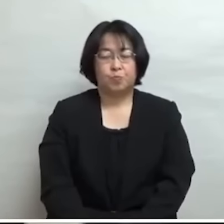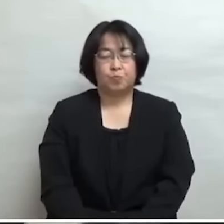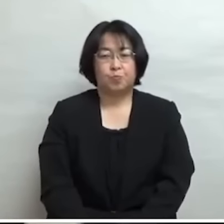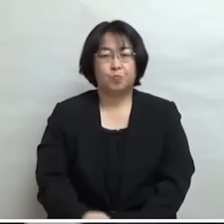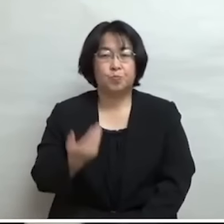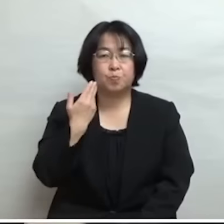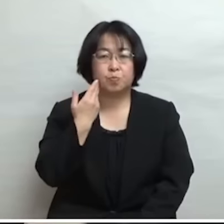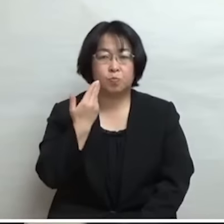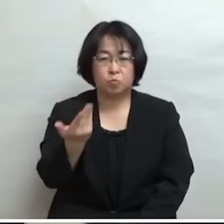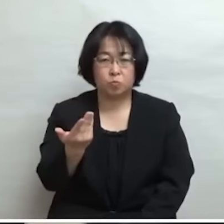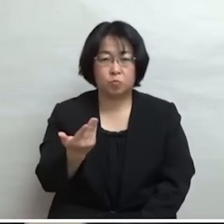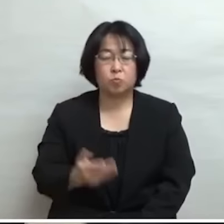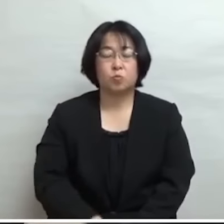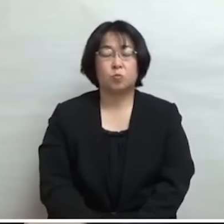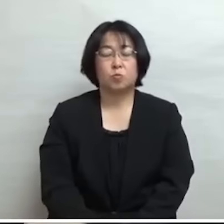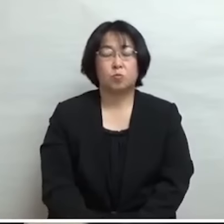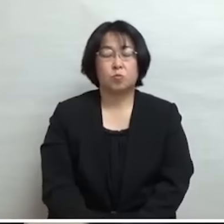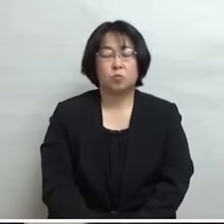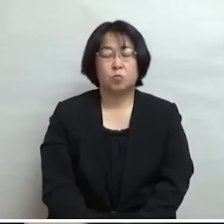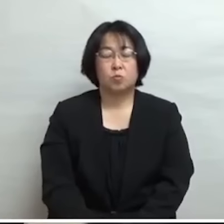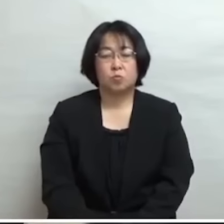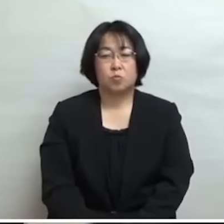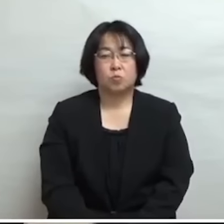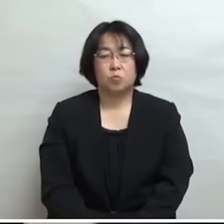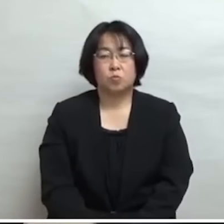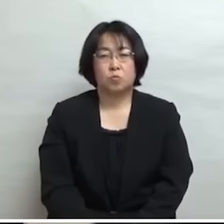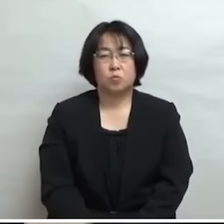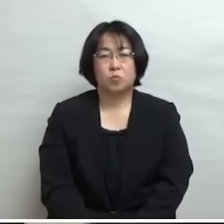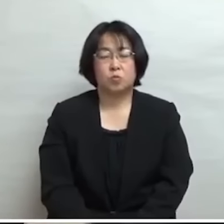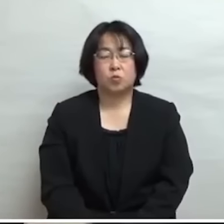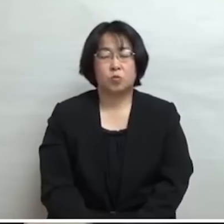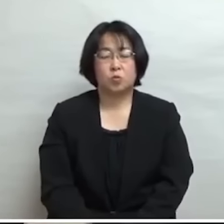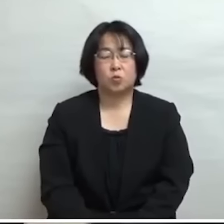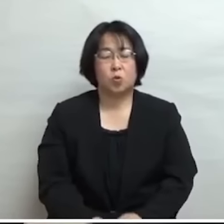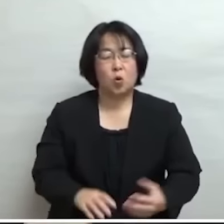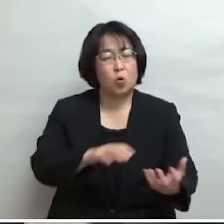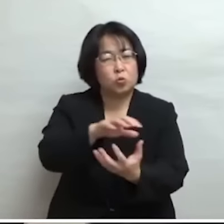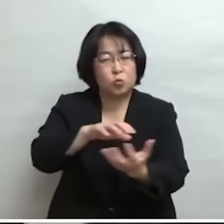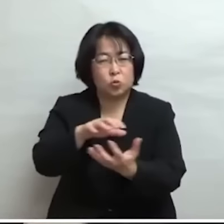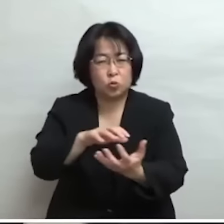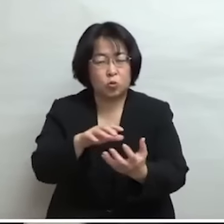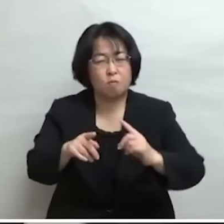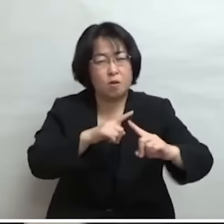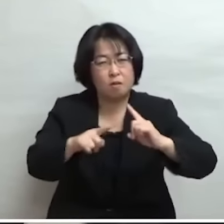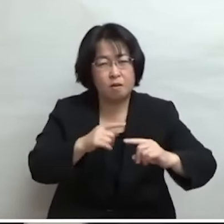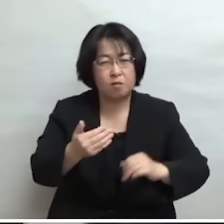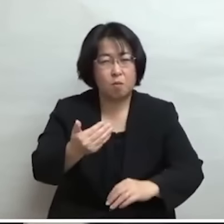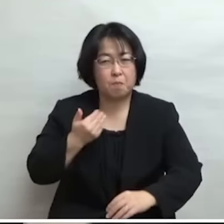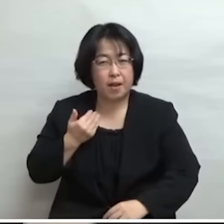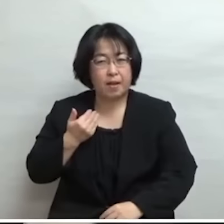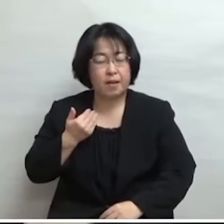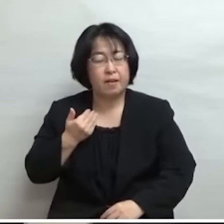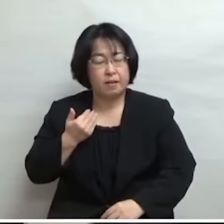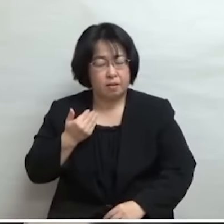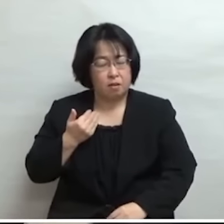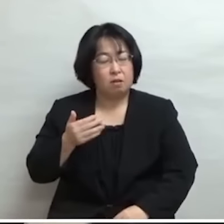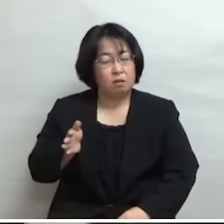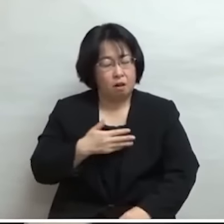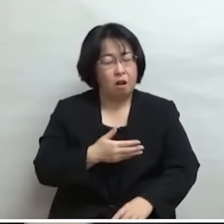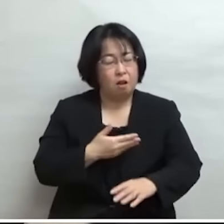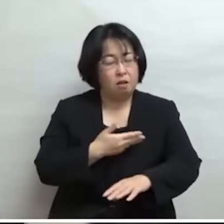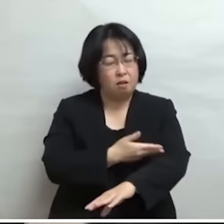それはまあ紛争時はともかく紛争時から現在にちょっと時間経ってからもなっているというのははなって、今そ